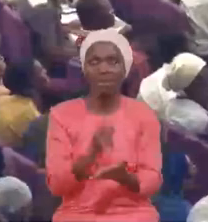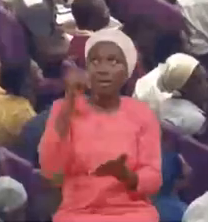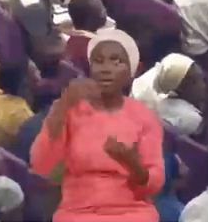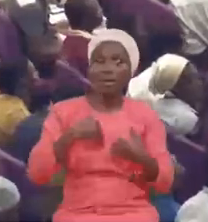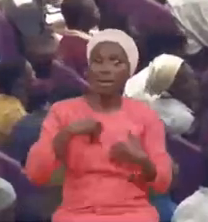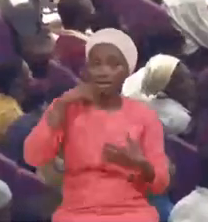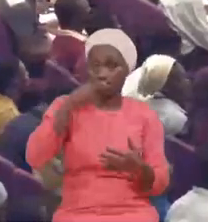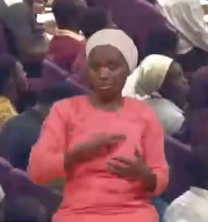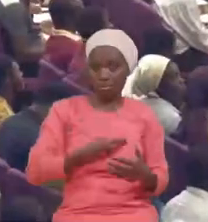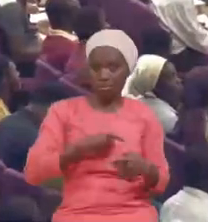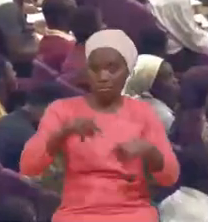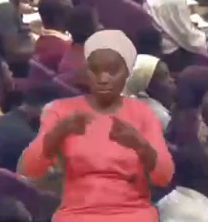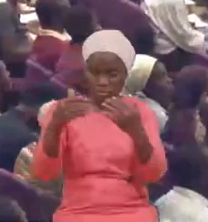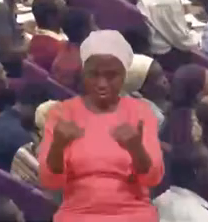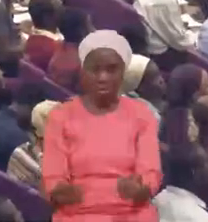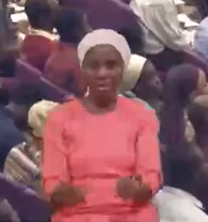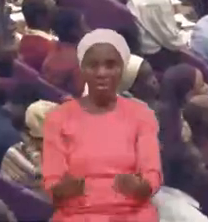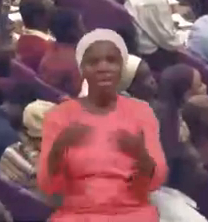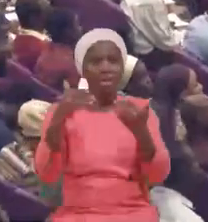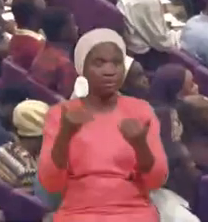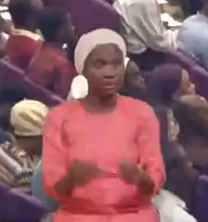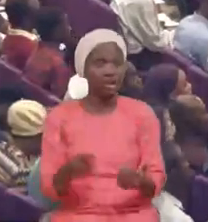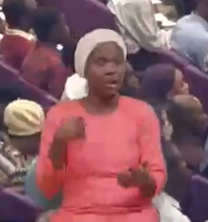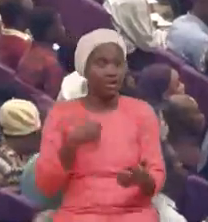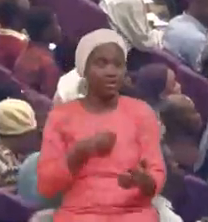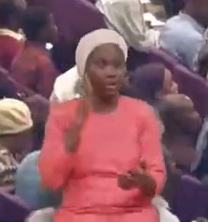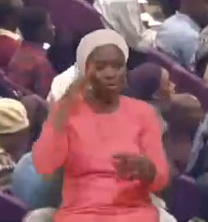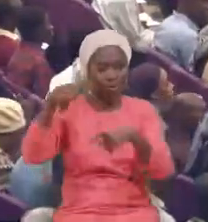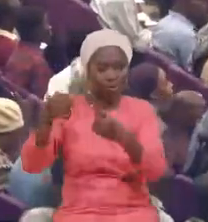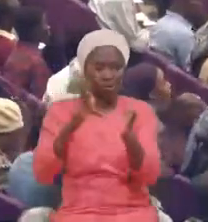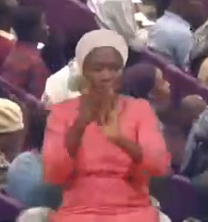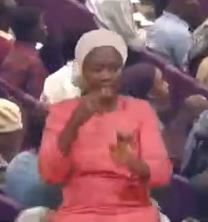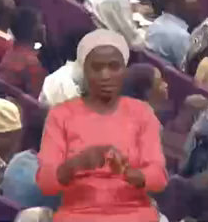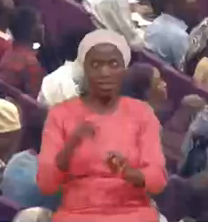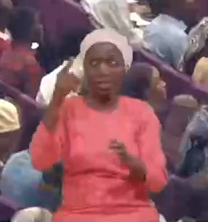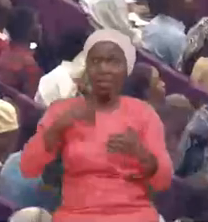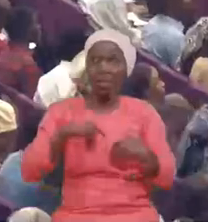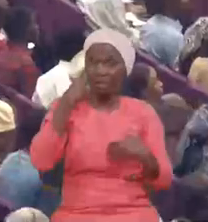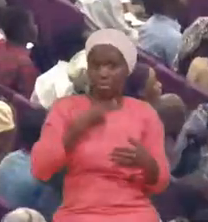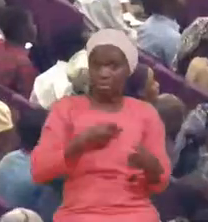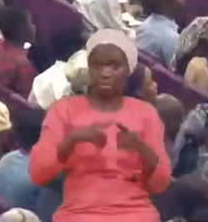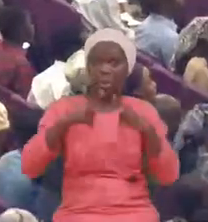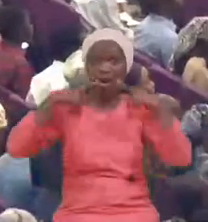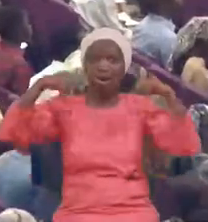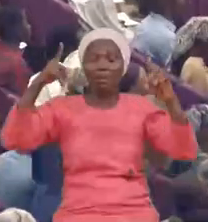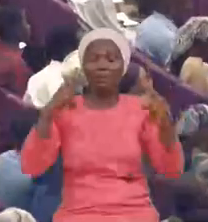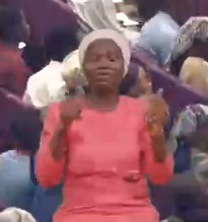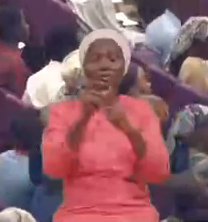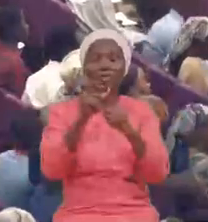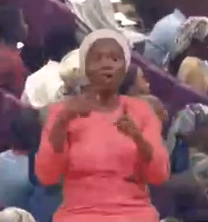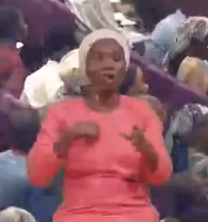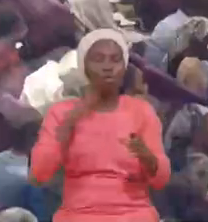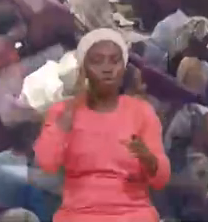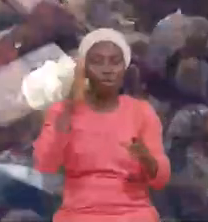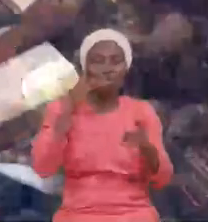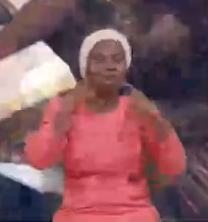le peuple de Dieu dit, amen. Il nous dit d'aller maintenant nous allons aller. Il nous dit de publier la nouvelle, nous allons